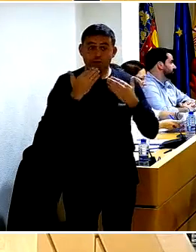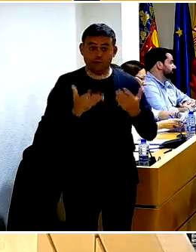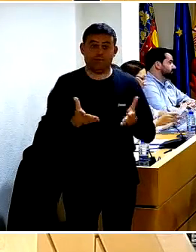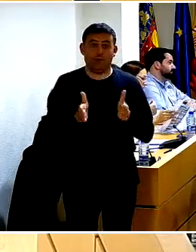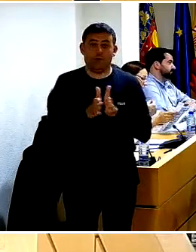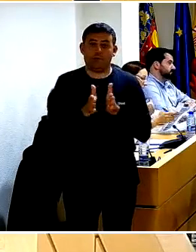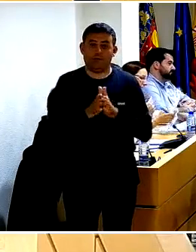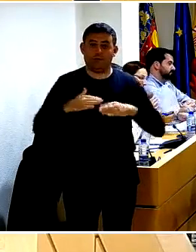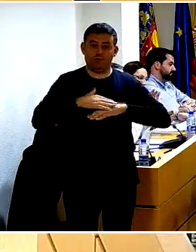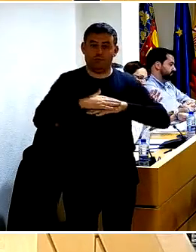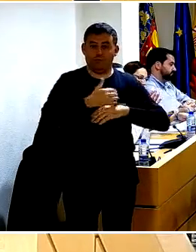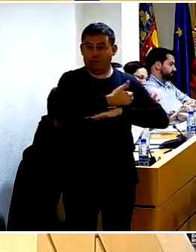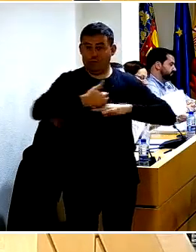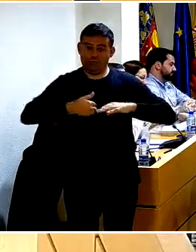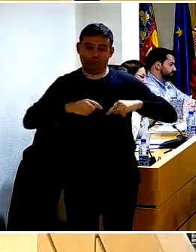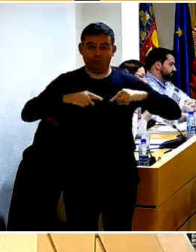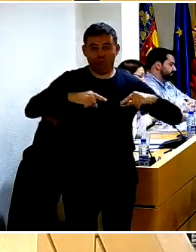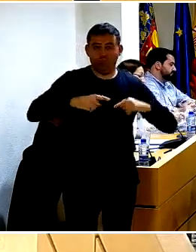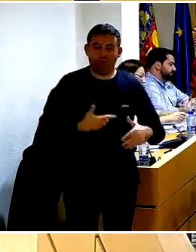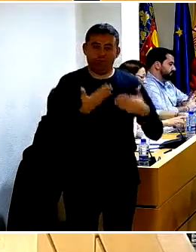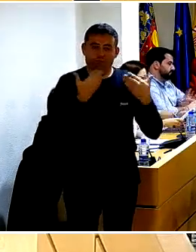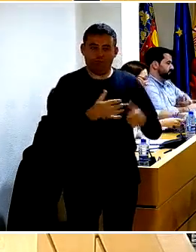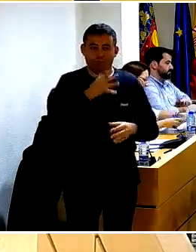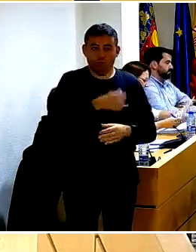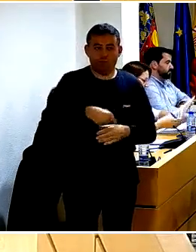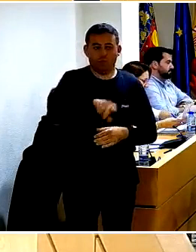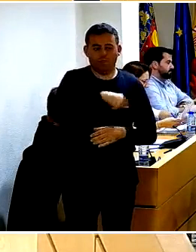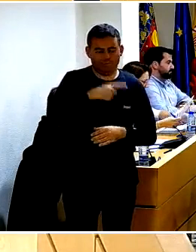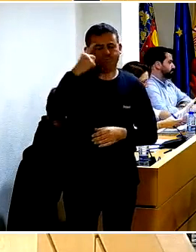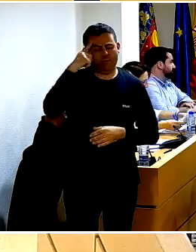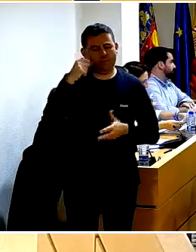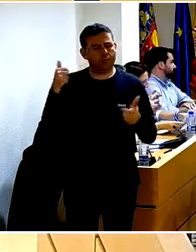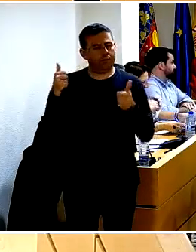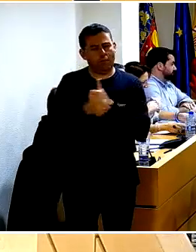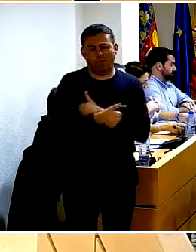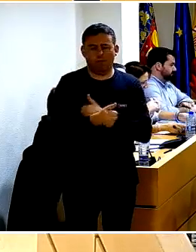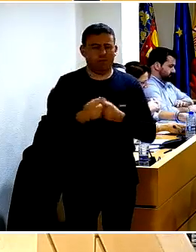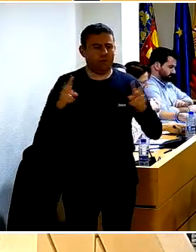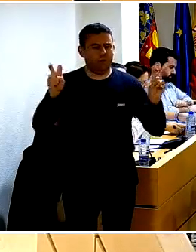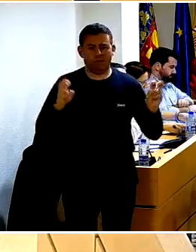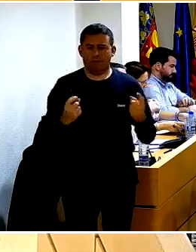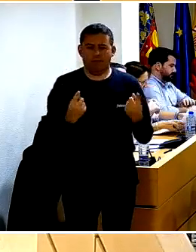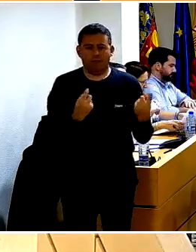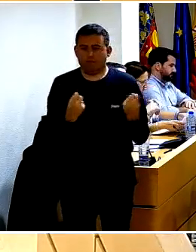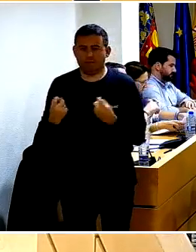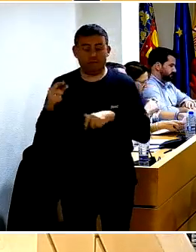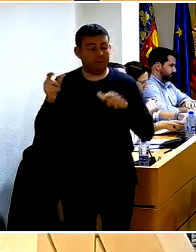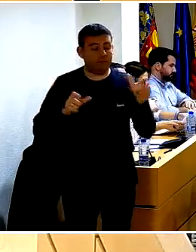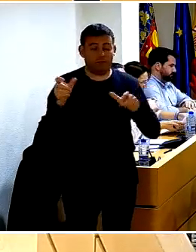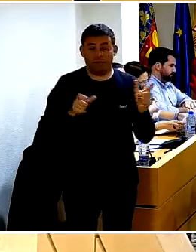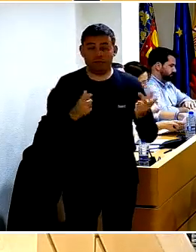que demostren la seva responsabilitat en la priorització de les necessitats que de veïns i veïnes de Paiporta,